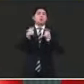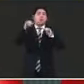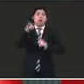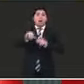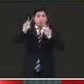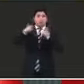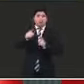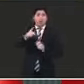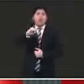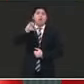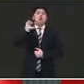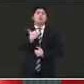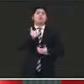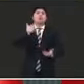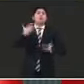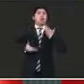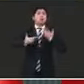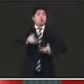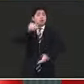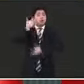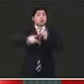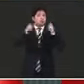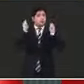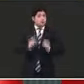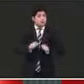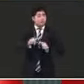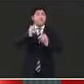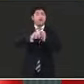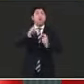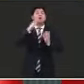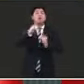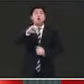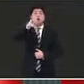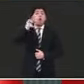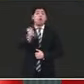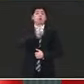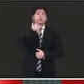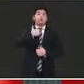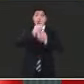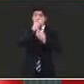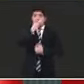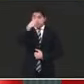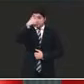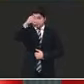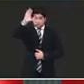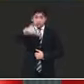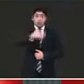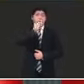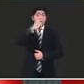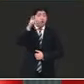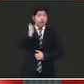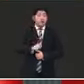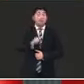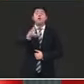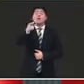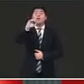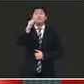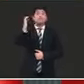önemli değerlendirmelerde bulunduk ve tarihi bir çağrı yaptık zaten